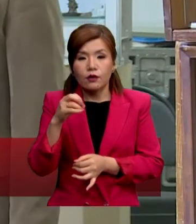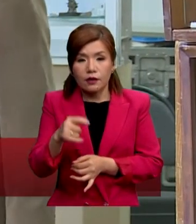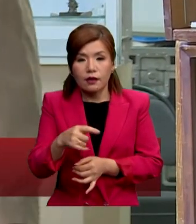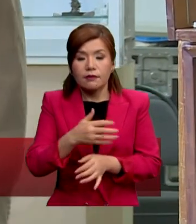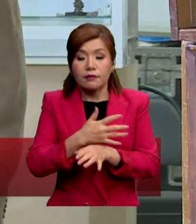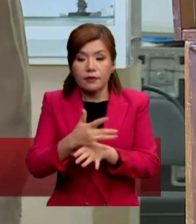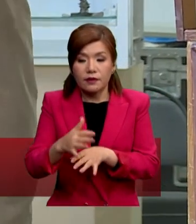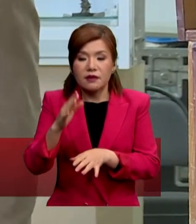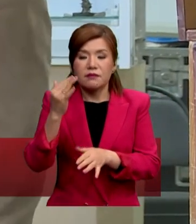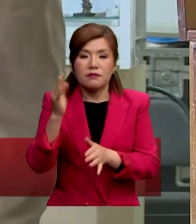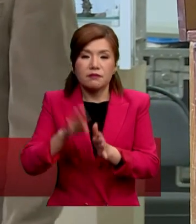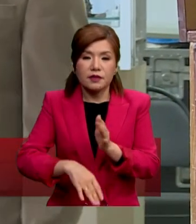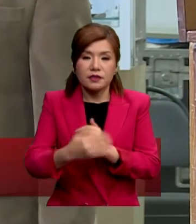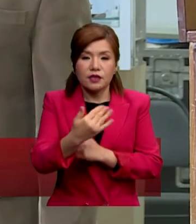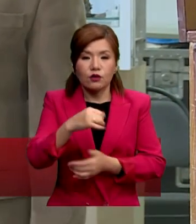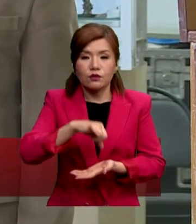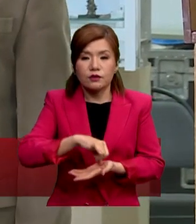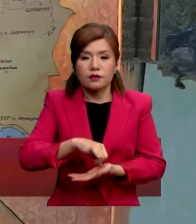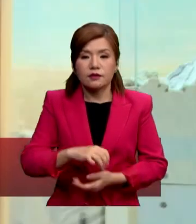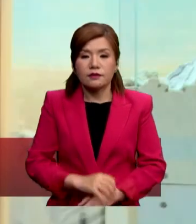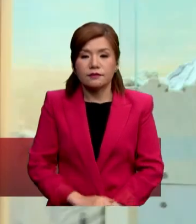прошла без их участия